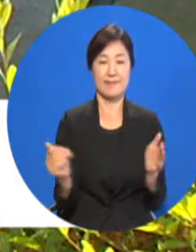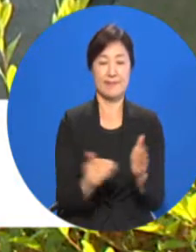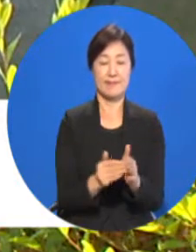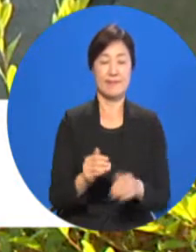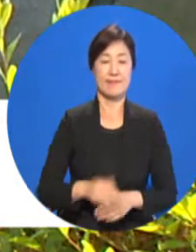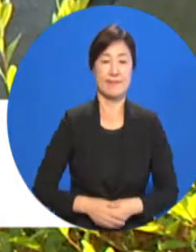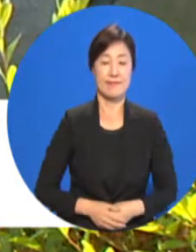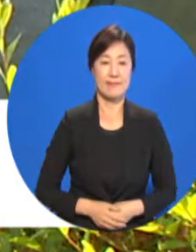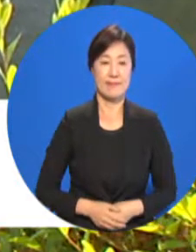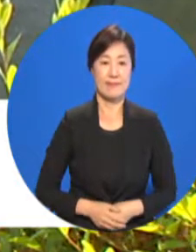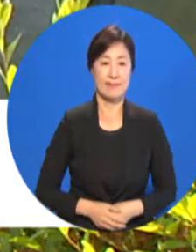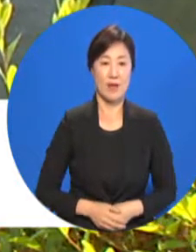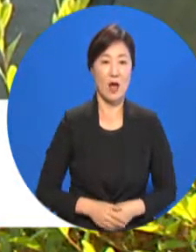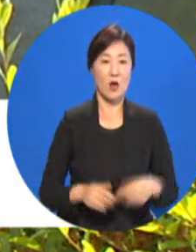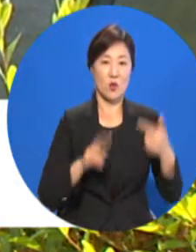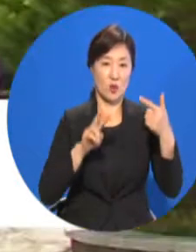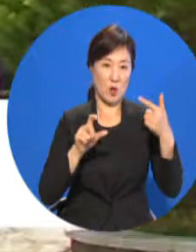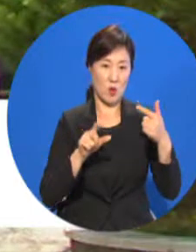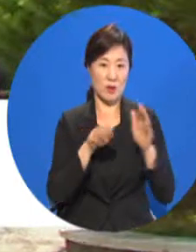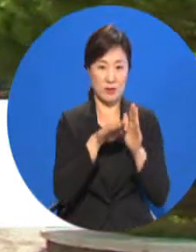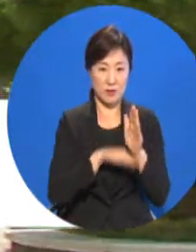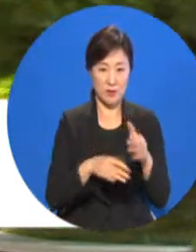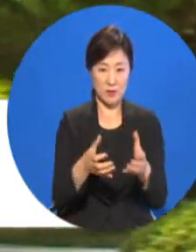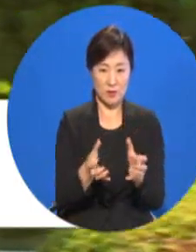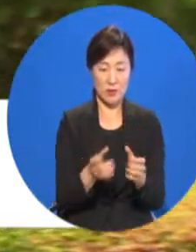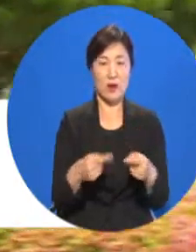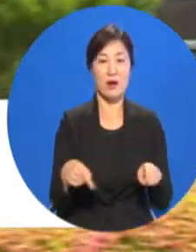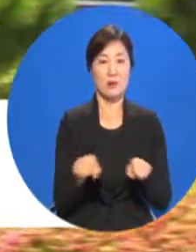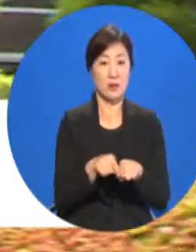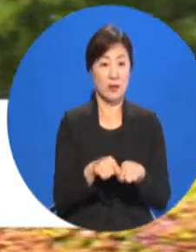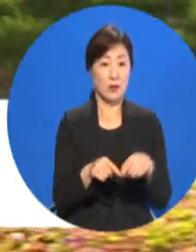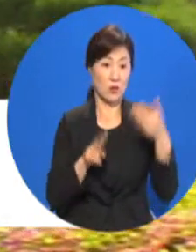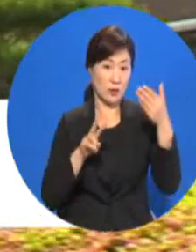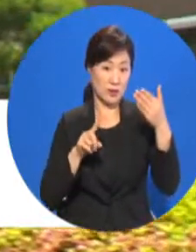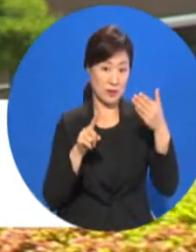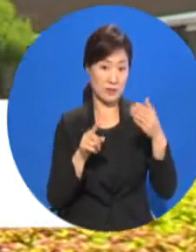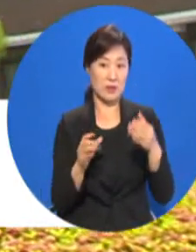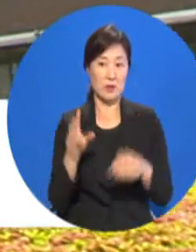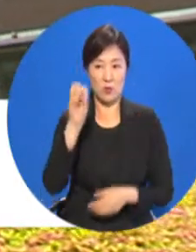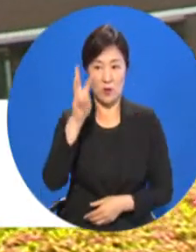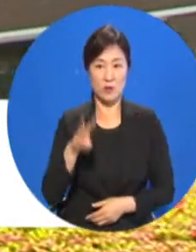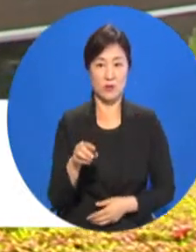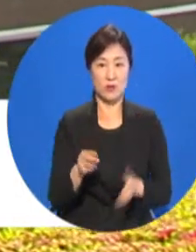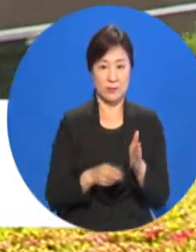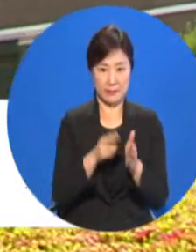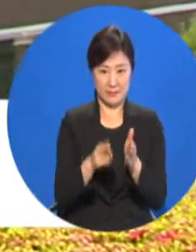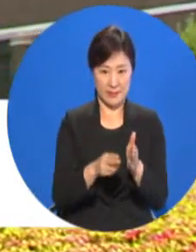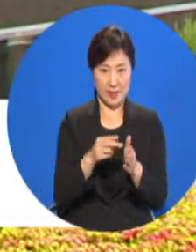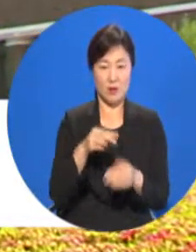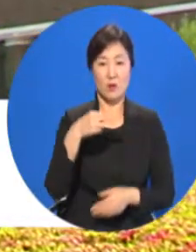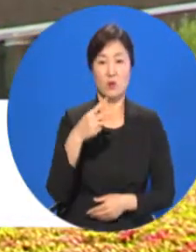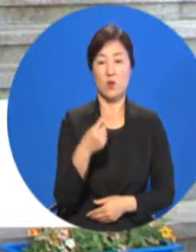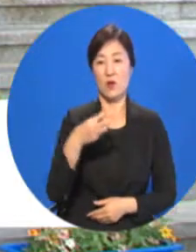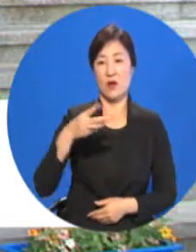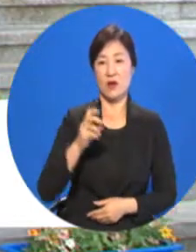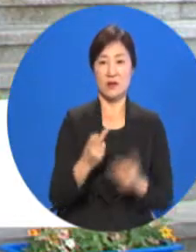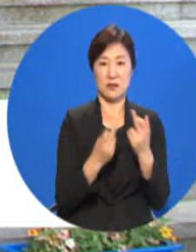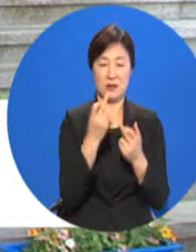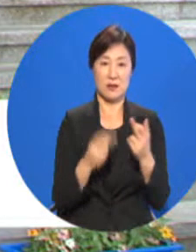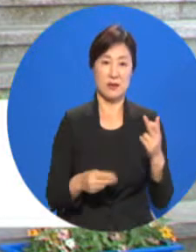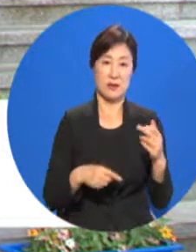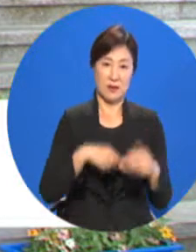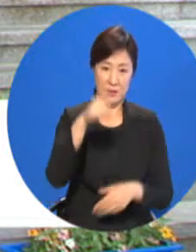광주시교육청은 6.15 남측본부 등과 함께 오는 21일 광주역에서 기차를 타고 도라산역까지 다녀오는 통일열차